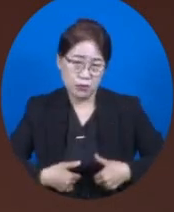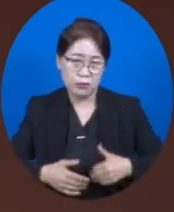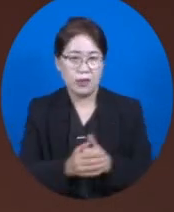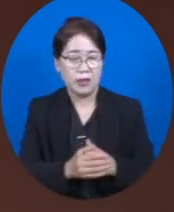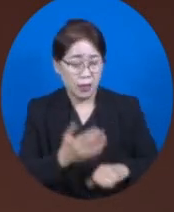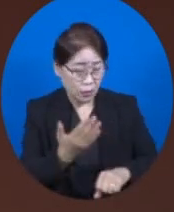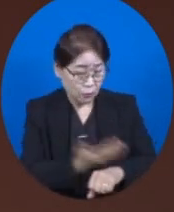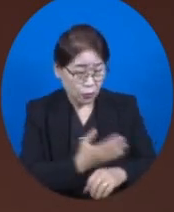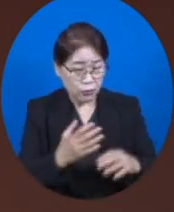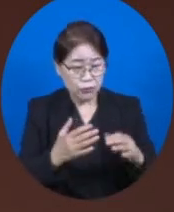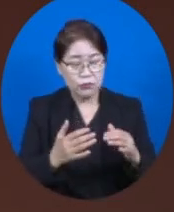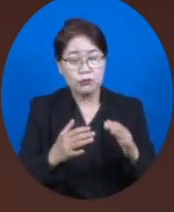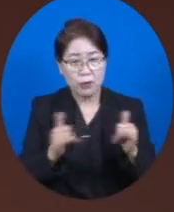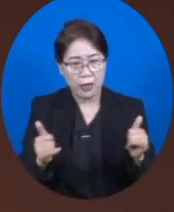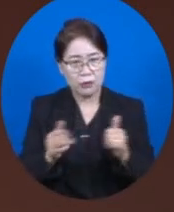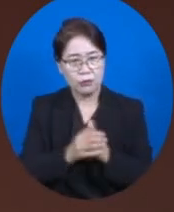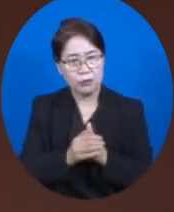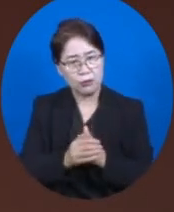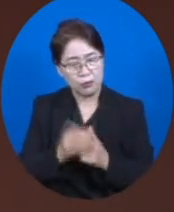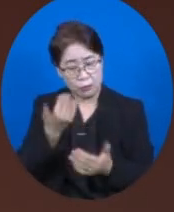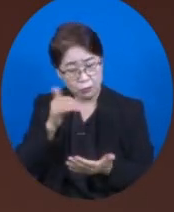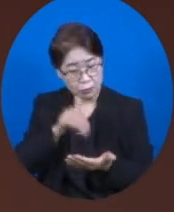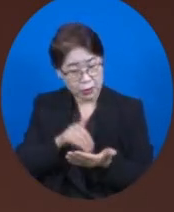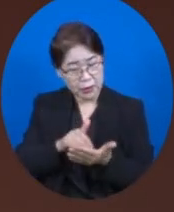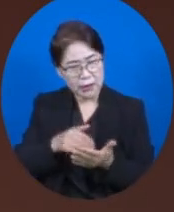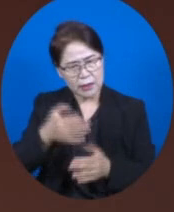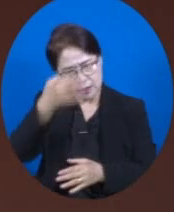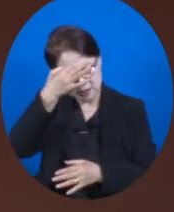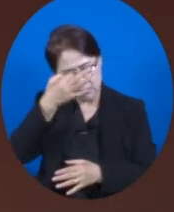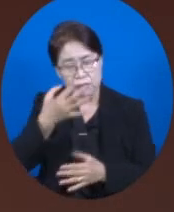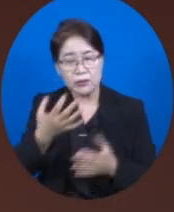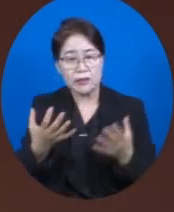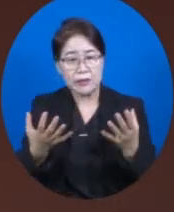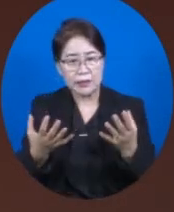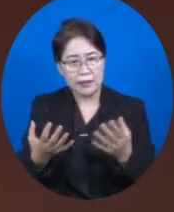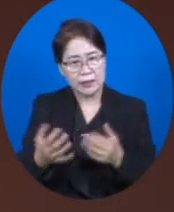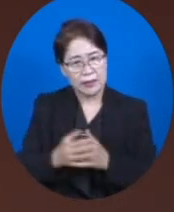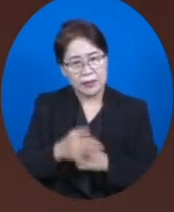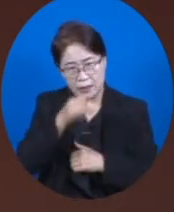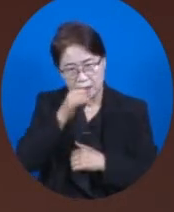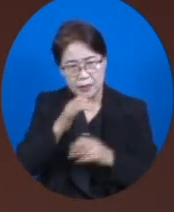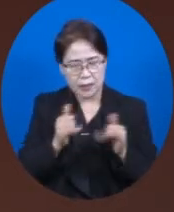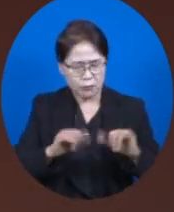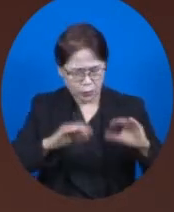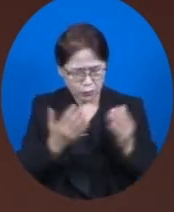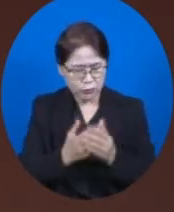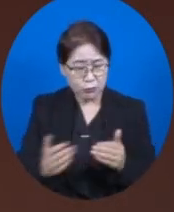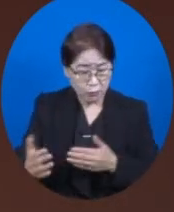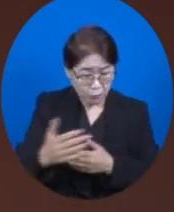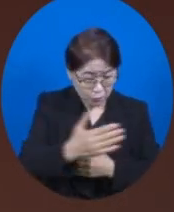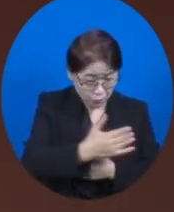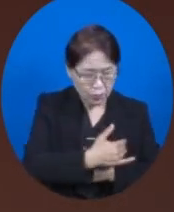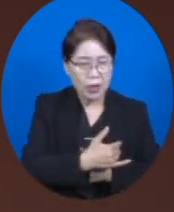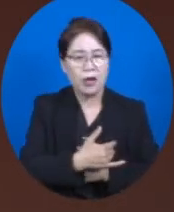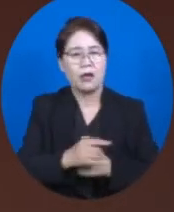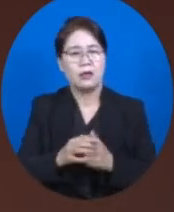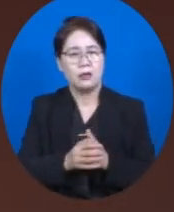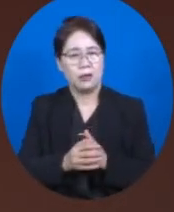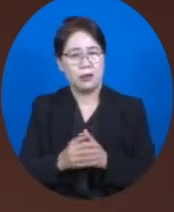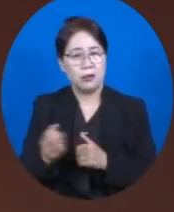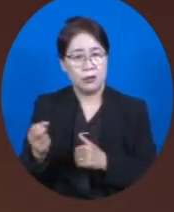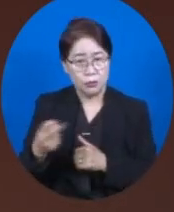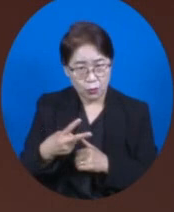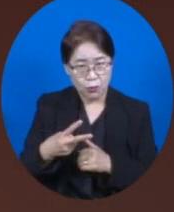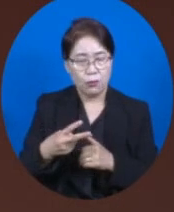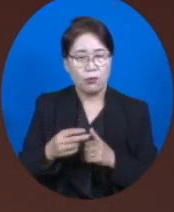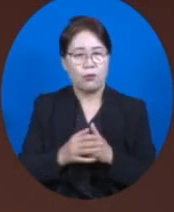그러니까 목수와 석수와 갖가지 재능을 가진 사람들을 다 모았어요 거기서 끝나는 것이